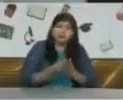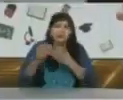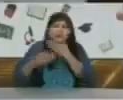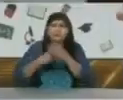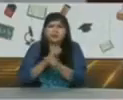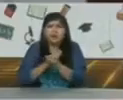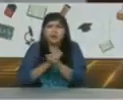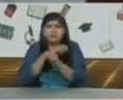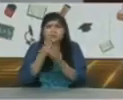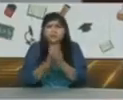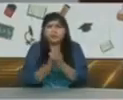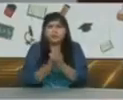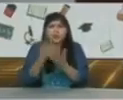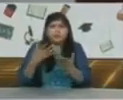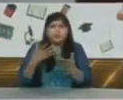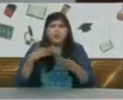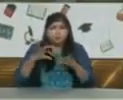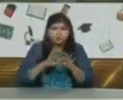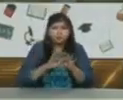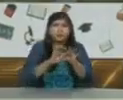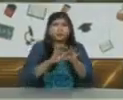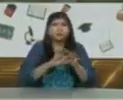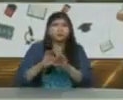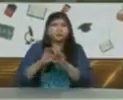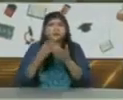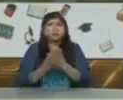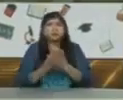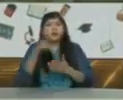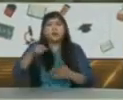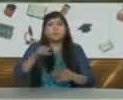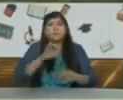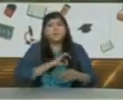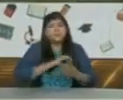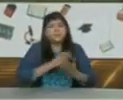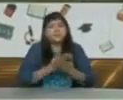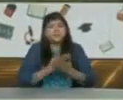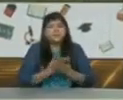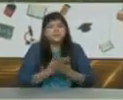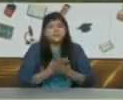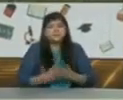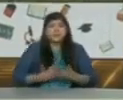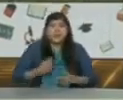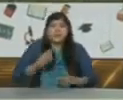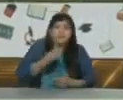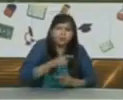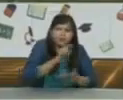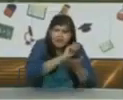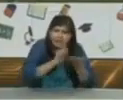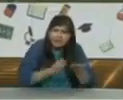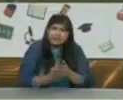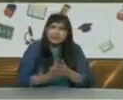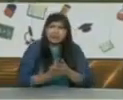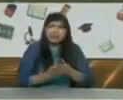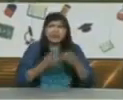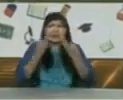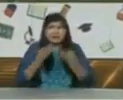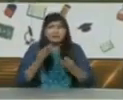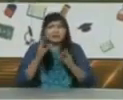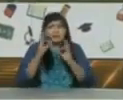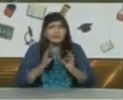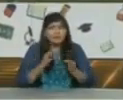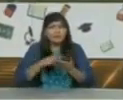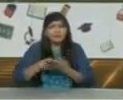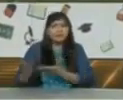से अपने आप को जोड़ें, जिसमें आप को एक्सप्रेस कर पाए, आपकी यूनिकनेस को बाहर ले आ